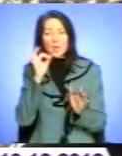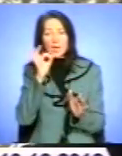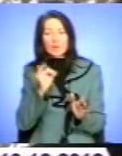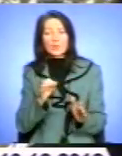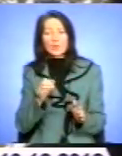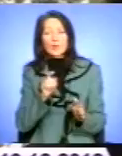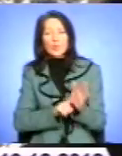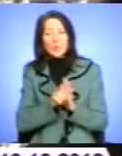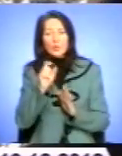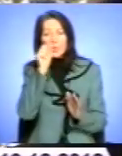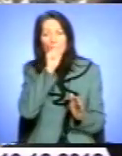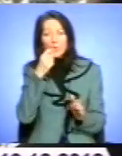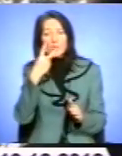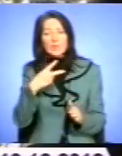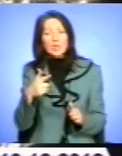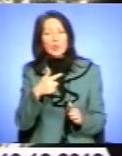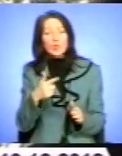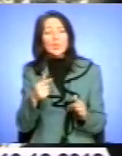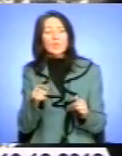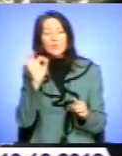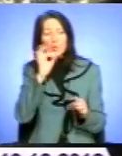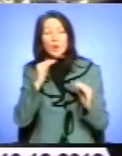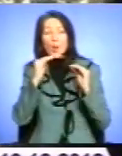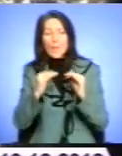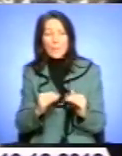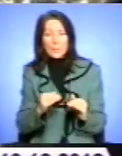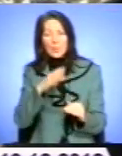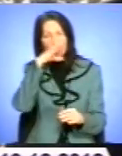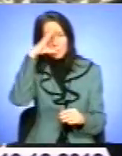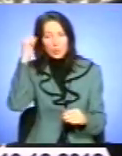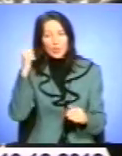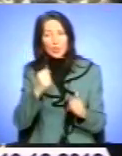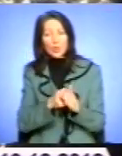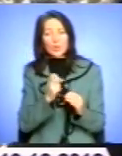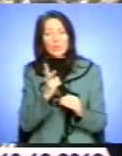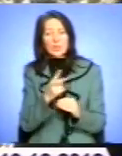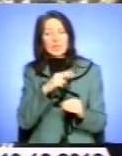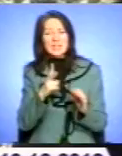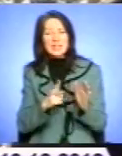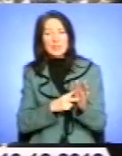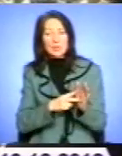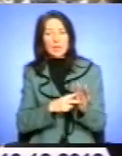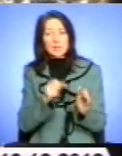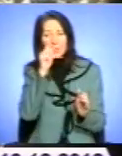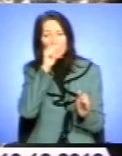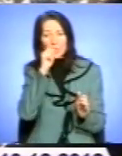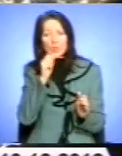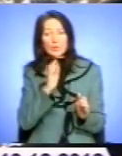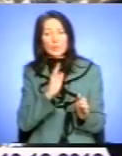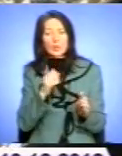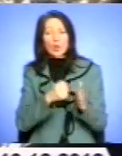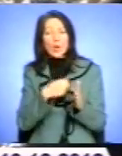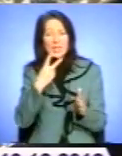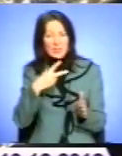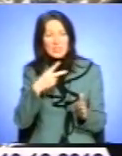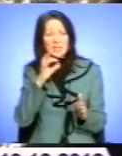20 грудня температурні показники ще дещо опустяться, вночі до 12-17 подекуди при проявах до 20 градусів